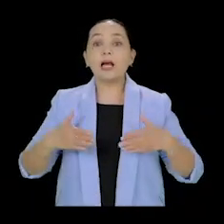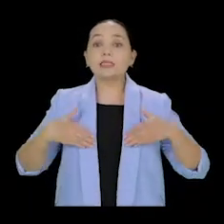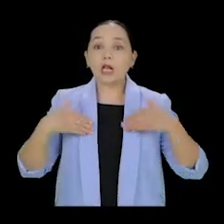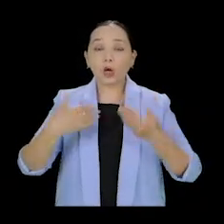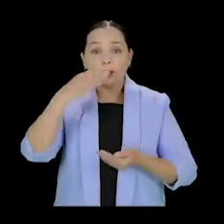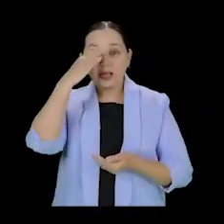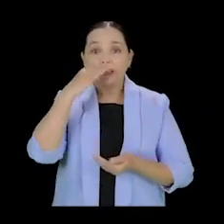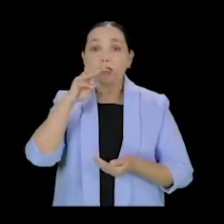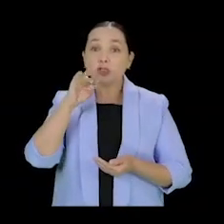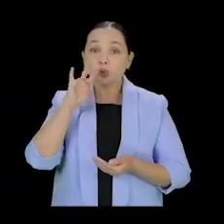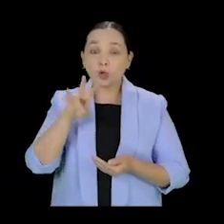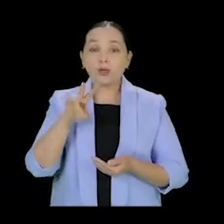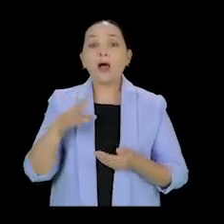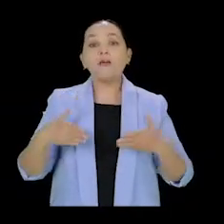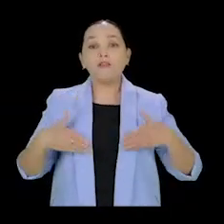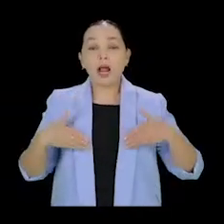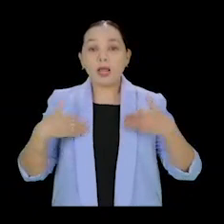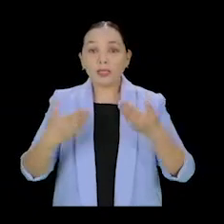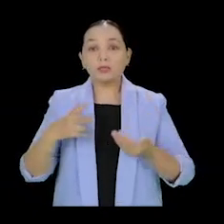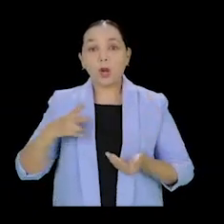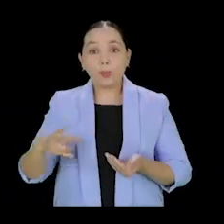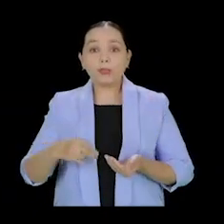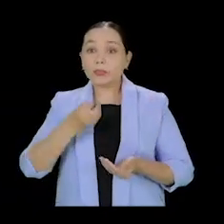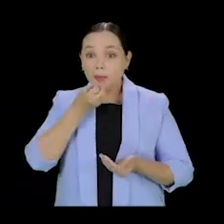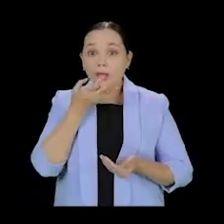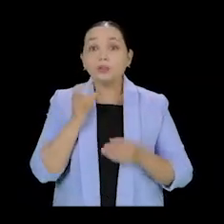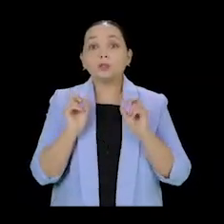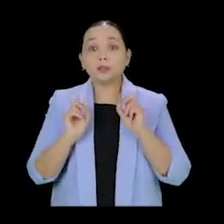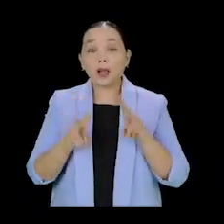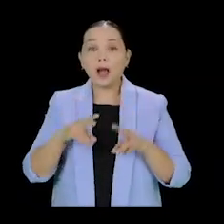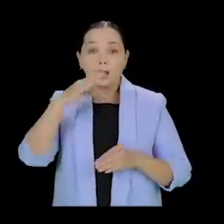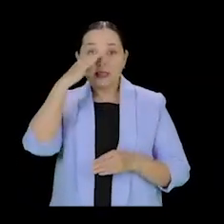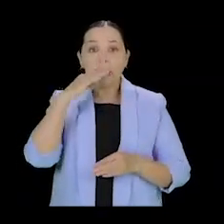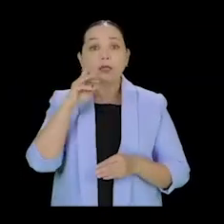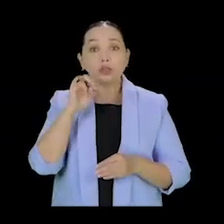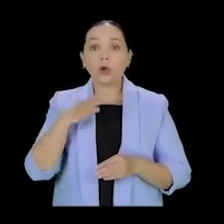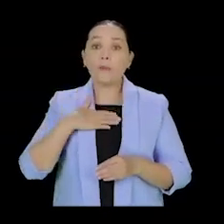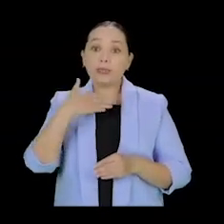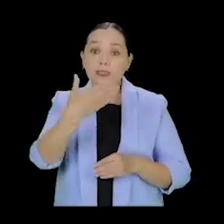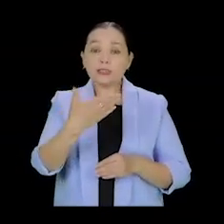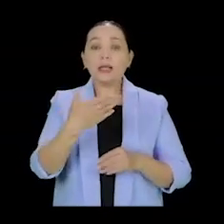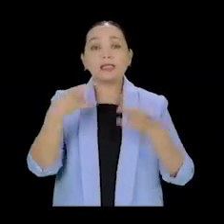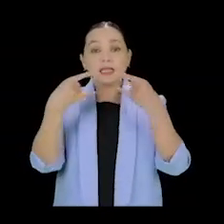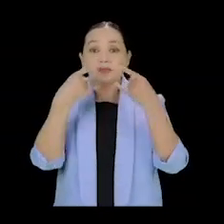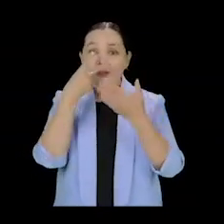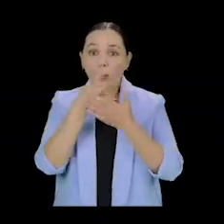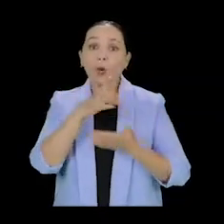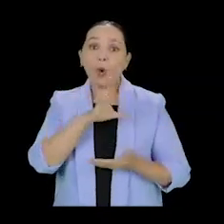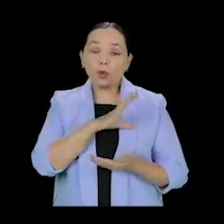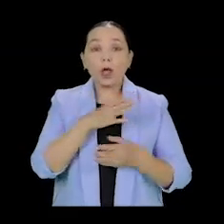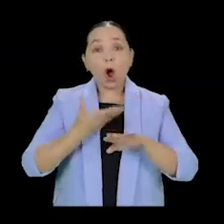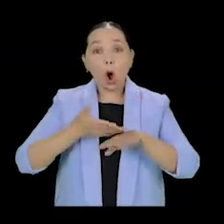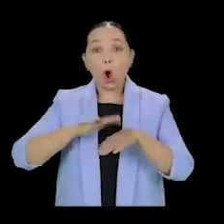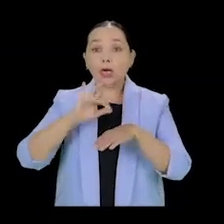Assalomu alaykum dadajon. Va alaykum assalom qizim, yaxshimisan? Dadajon, men sizni televizorda ko'rdim.